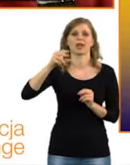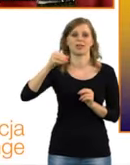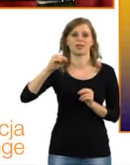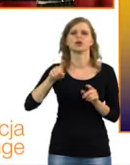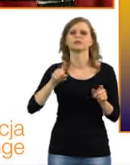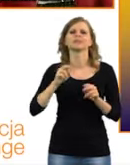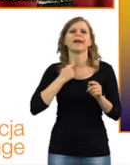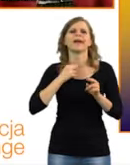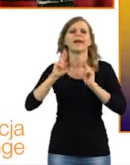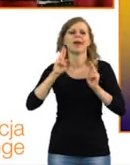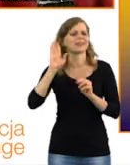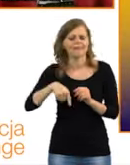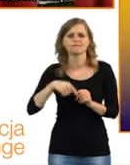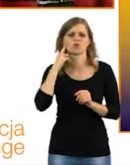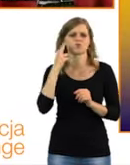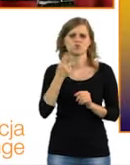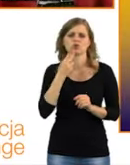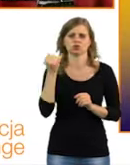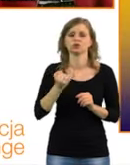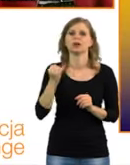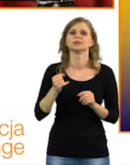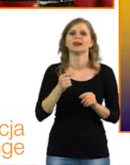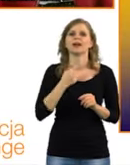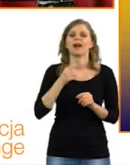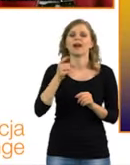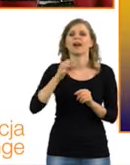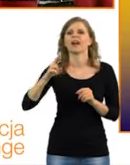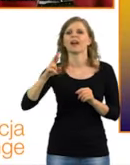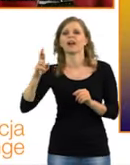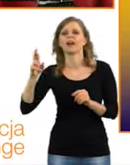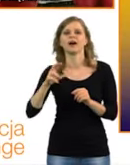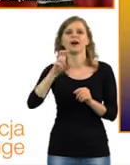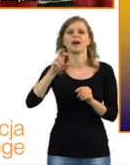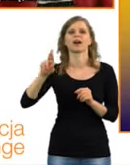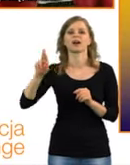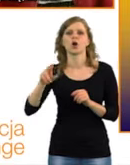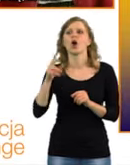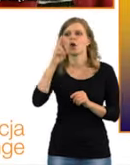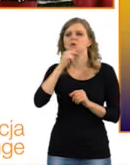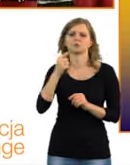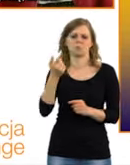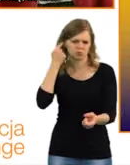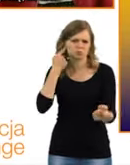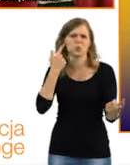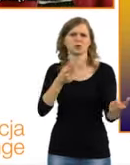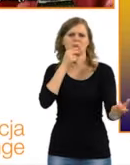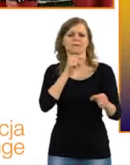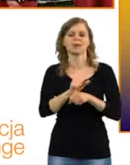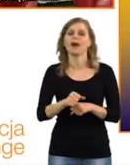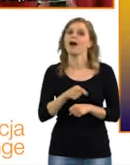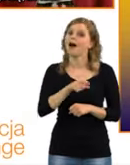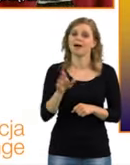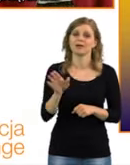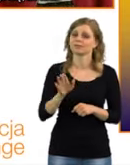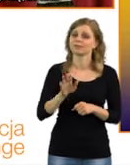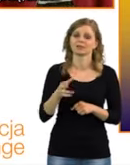z siebie dźwięki, nawet dzieci niesłyszące, co często myli rodziców, bo wydaje im się, że dzieci słyszą, a